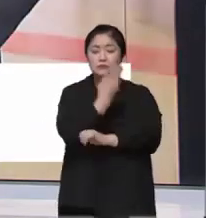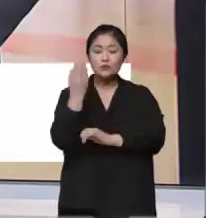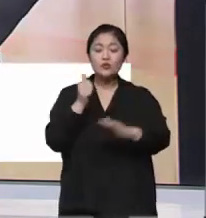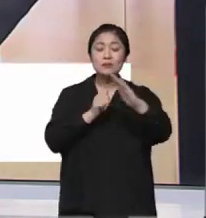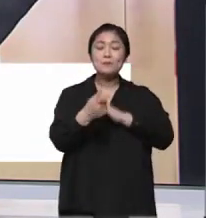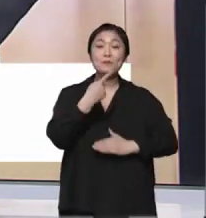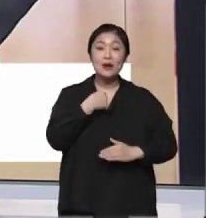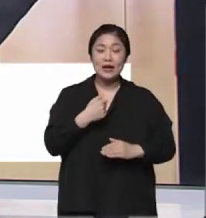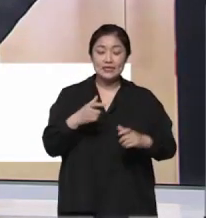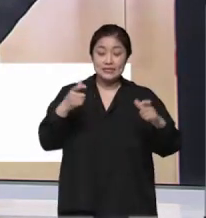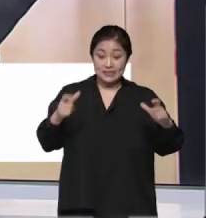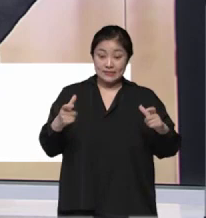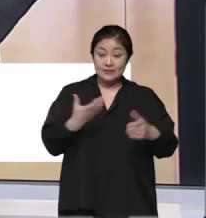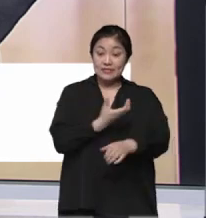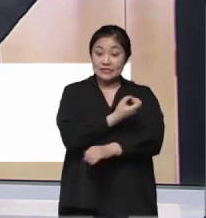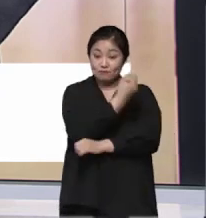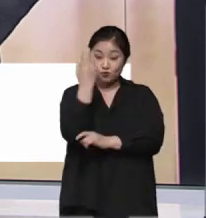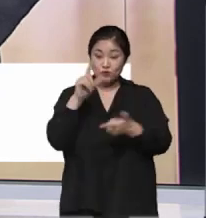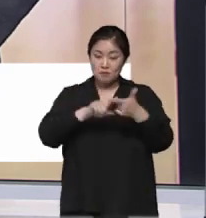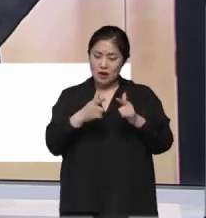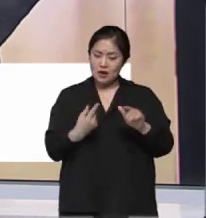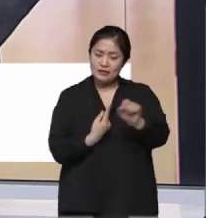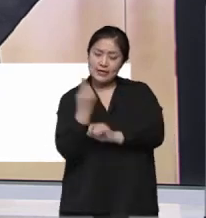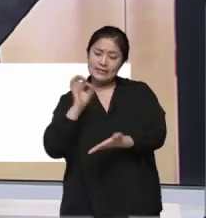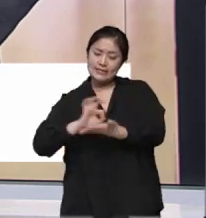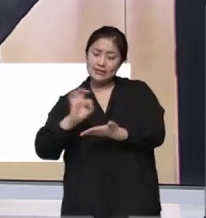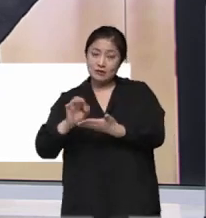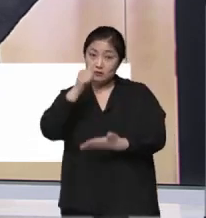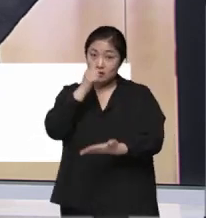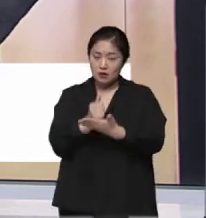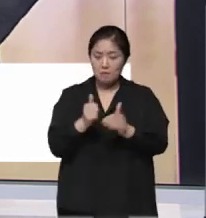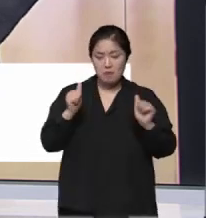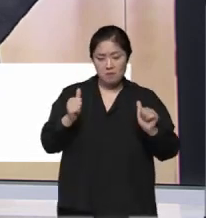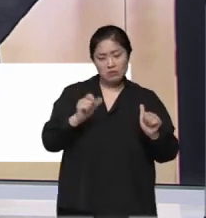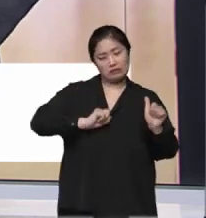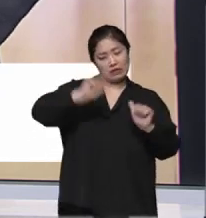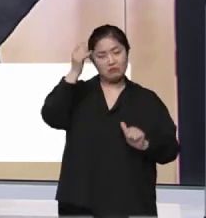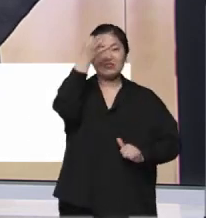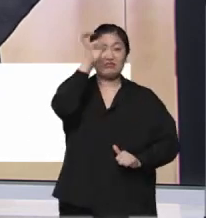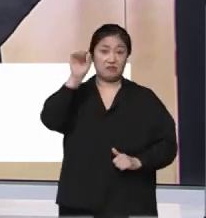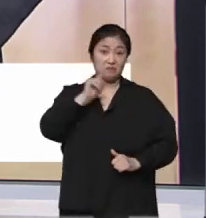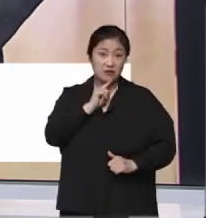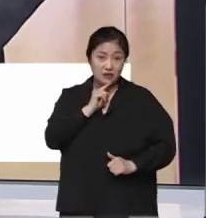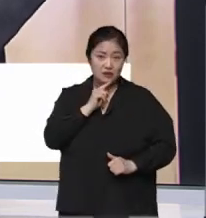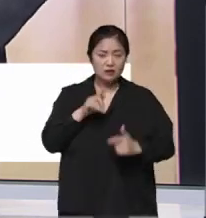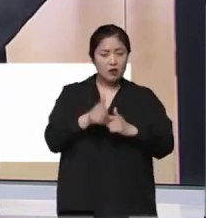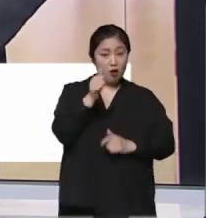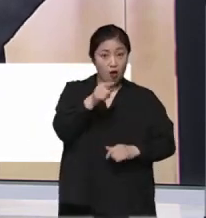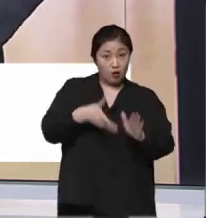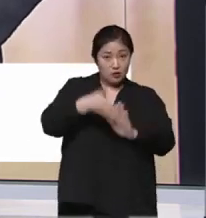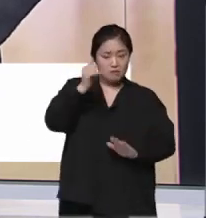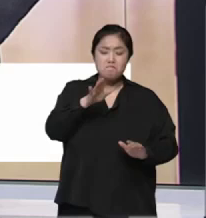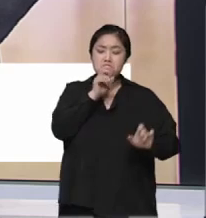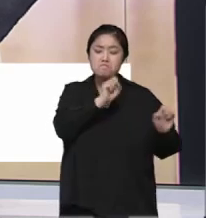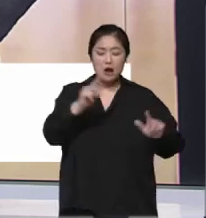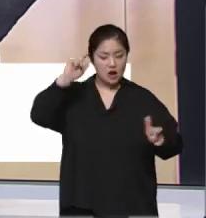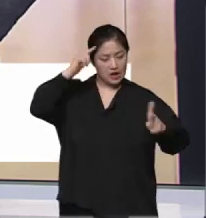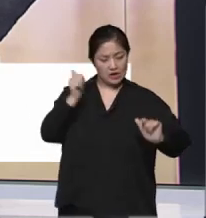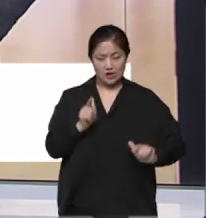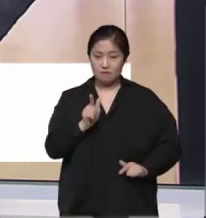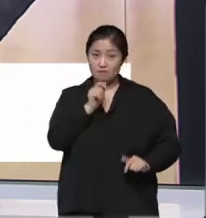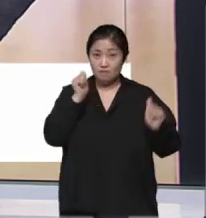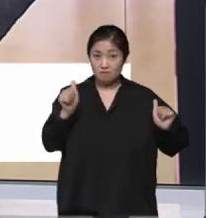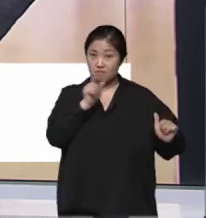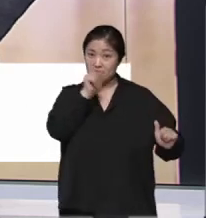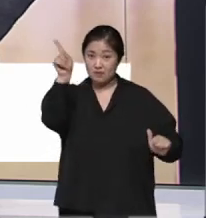대표 시절 신문 발전기금을 유용했다는 혐의를 법원이 대부분 인정한 건데 허 시장은 곧바로